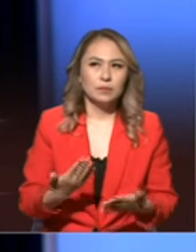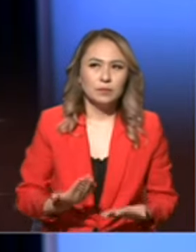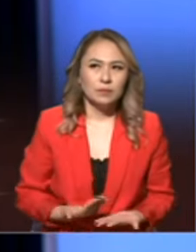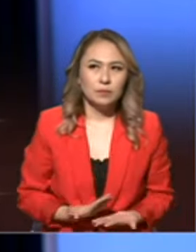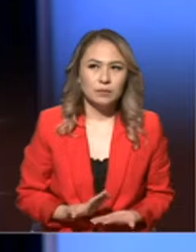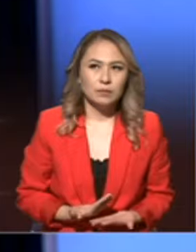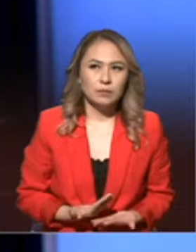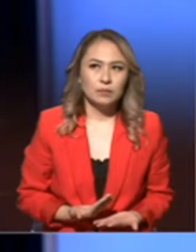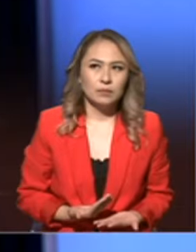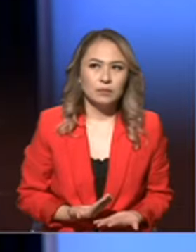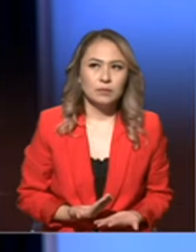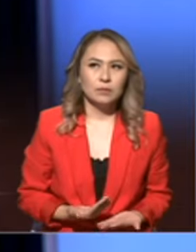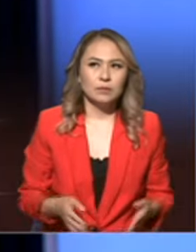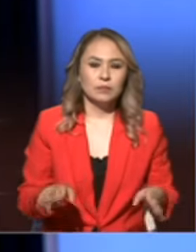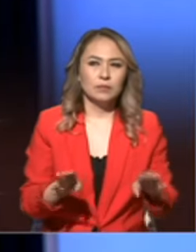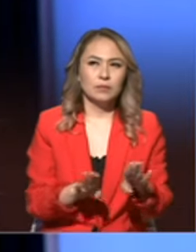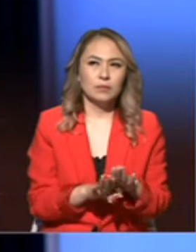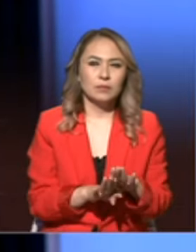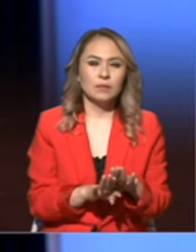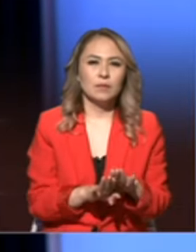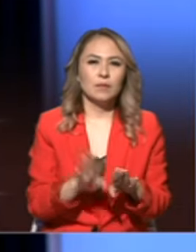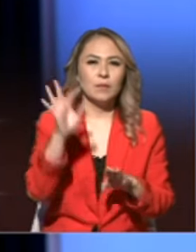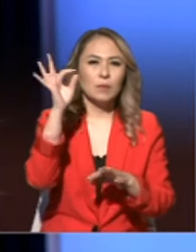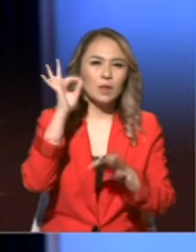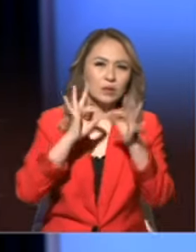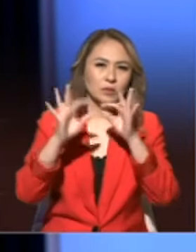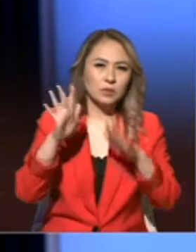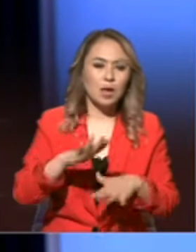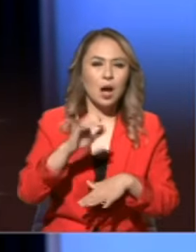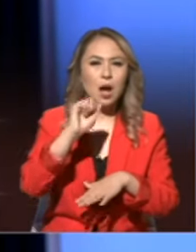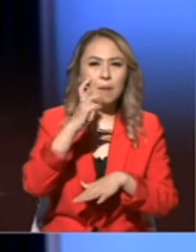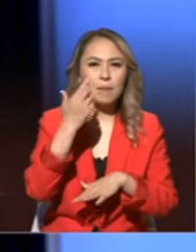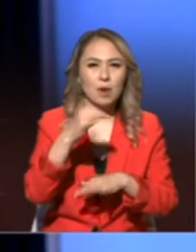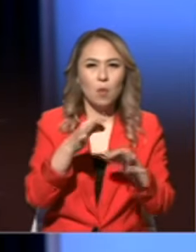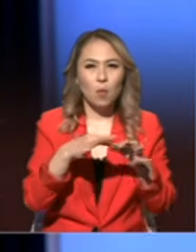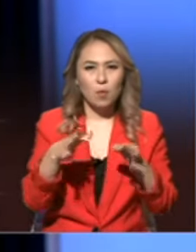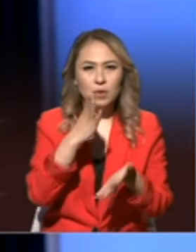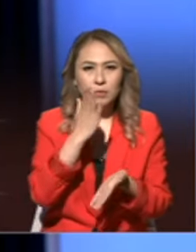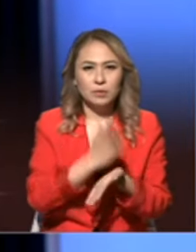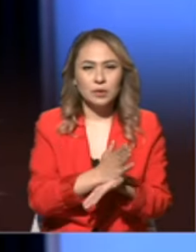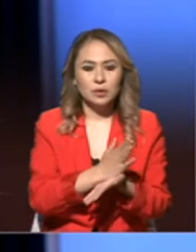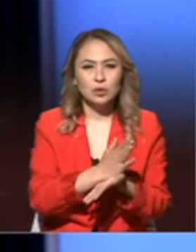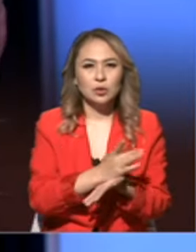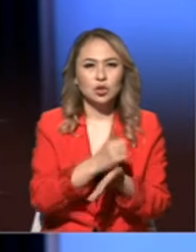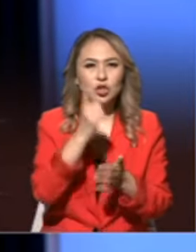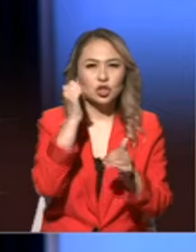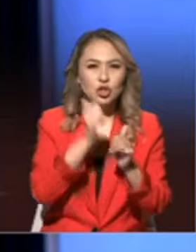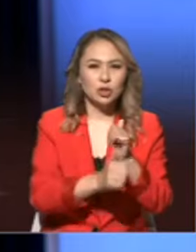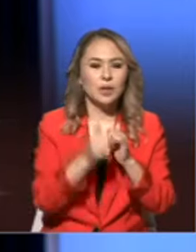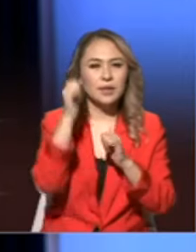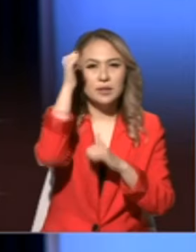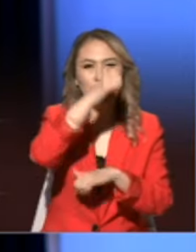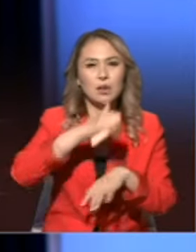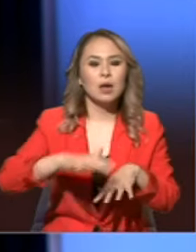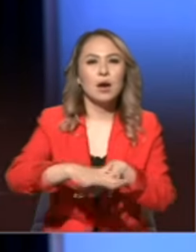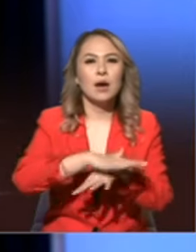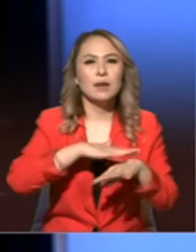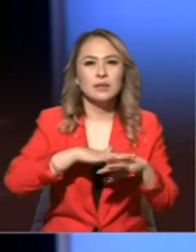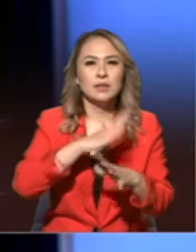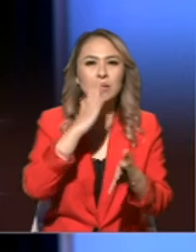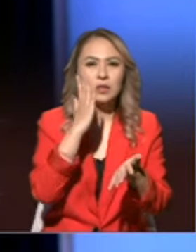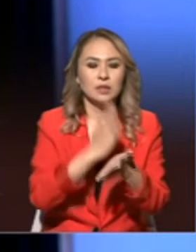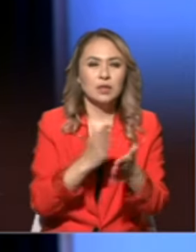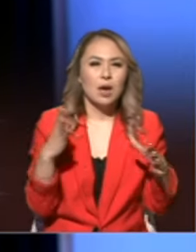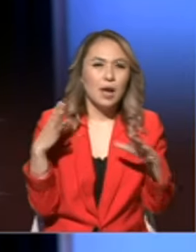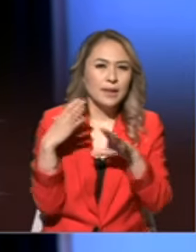Қазақстанда бар. Шыны керек. Шығыс Қазақстан бар, Абай облысы бар. Бұл жерде қарап отырсаңыздар, жыл сайын халық азайып отыр. Ол халықтың